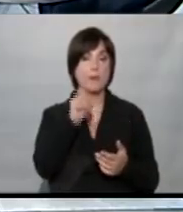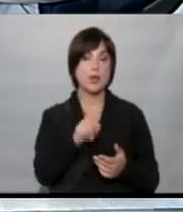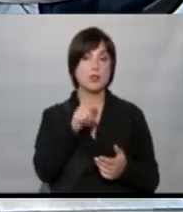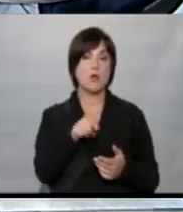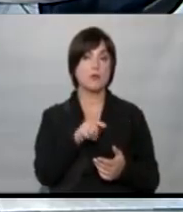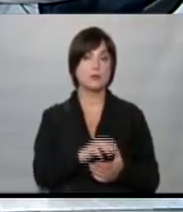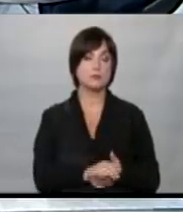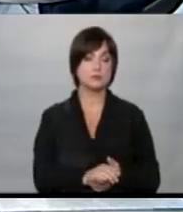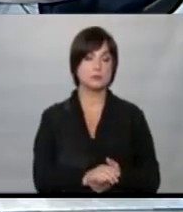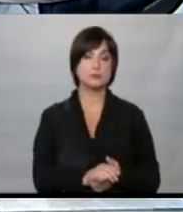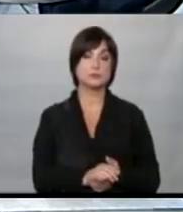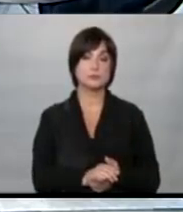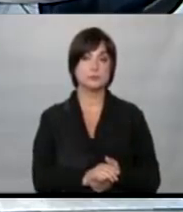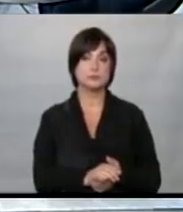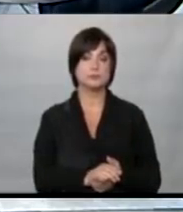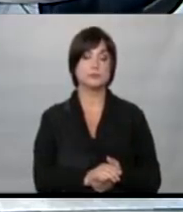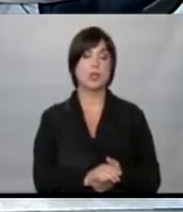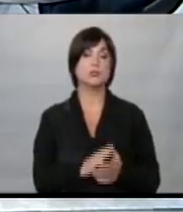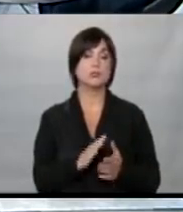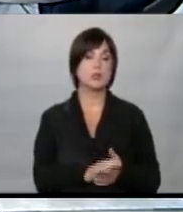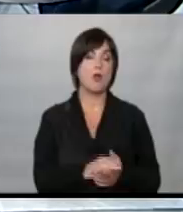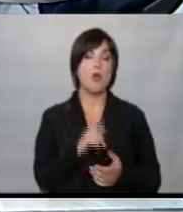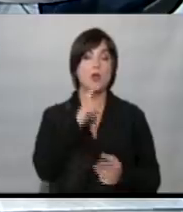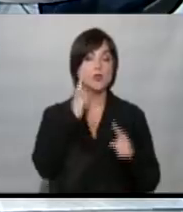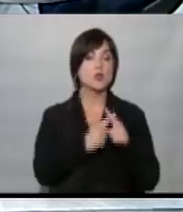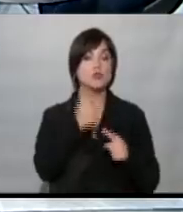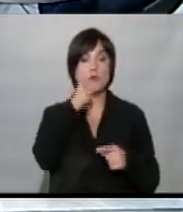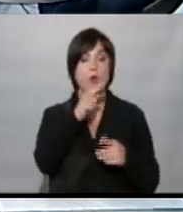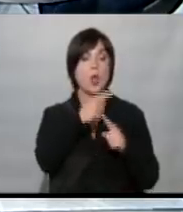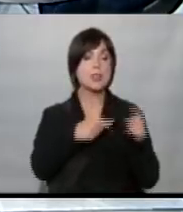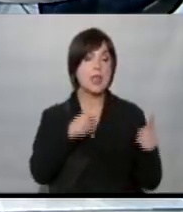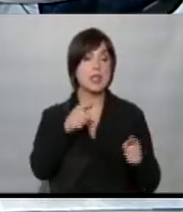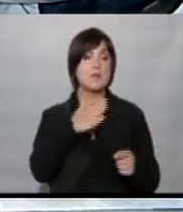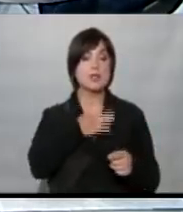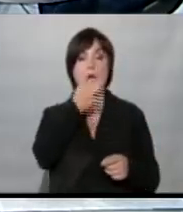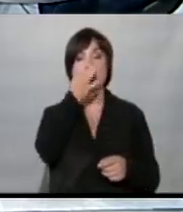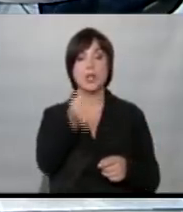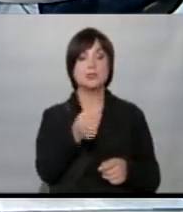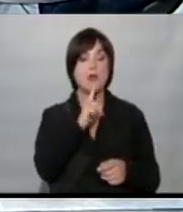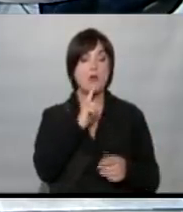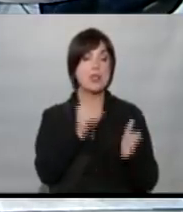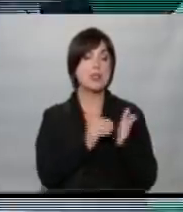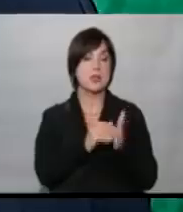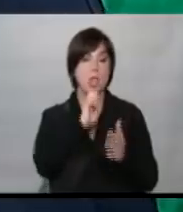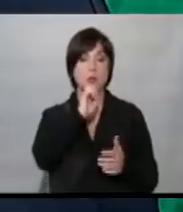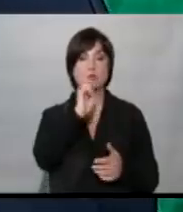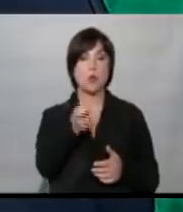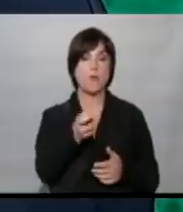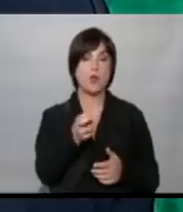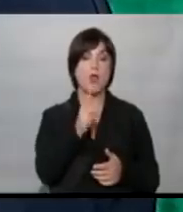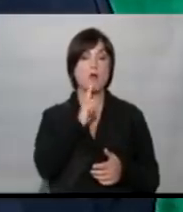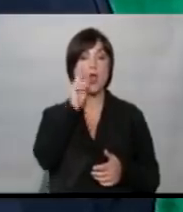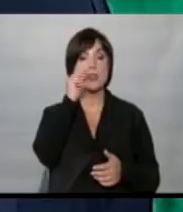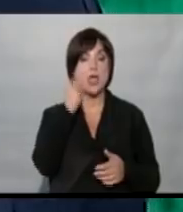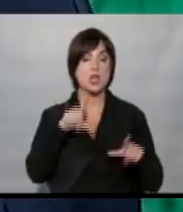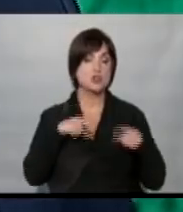се прашалници, знаете како идат преговорите. Да, се отвара точно во кое поглавје имате прашање на кое што треба ние да одговориме, кој